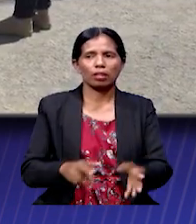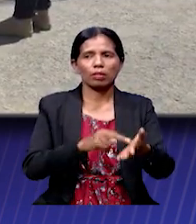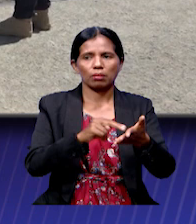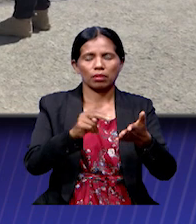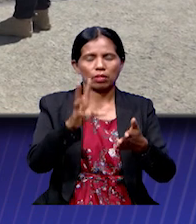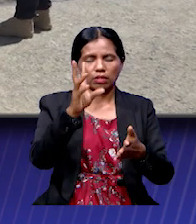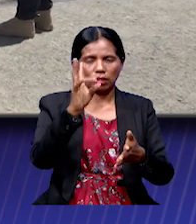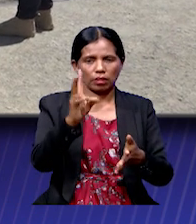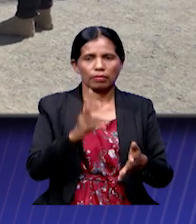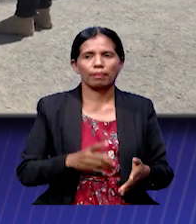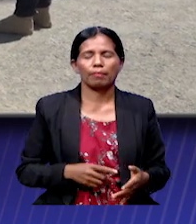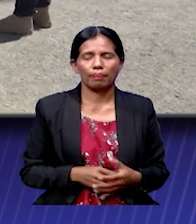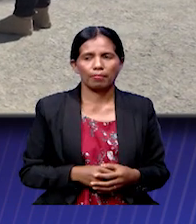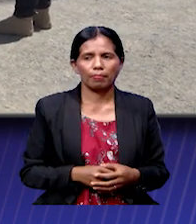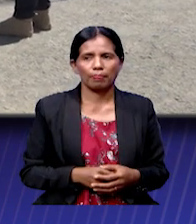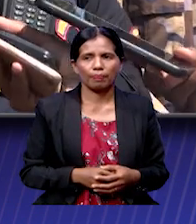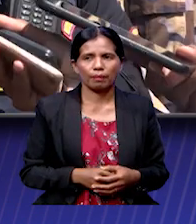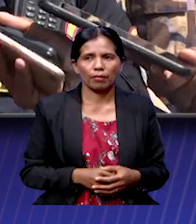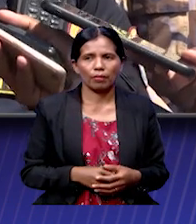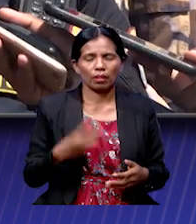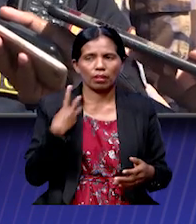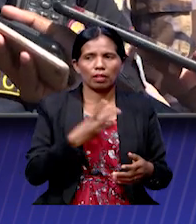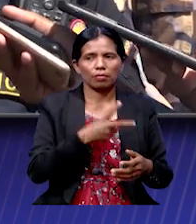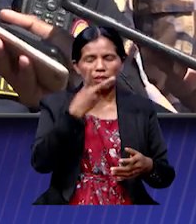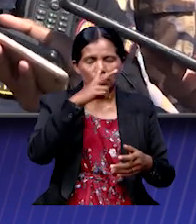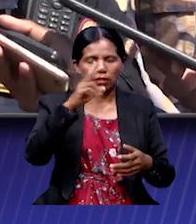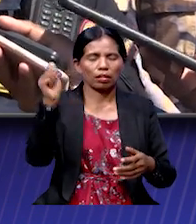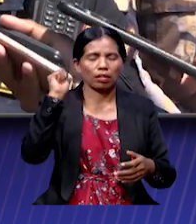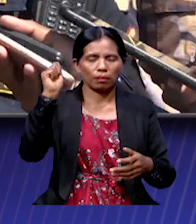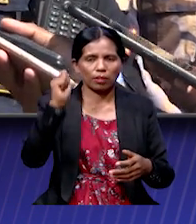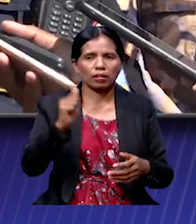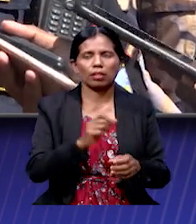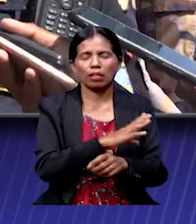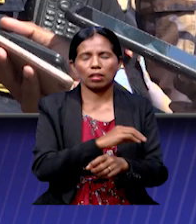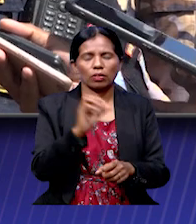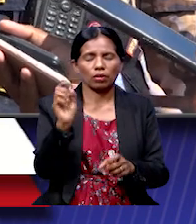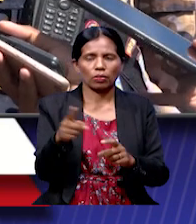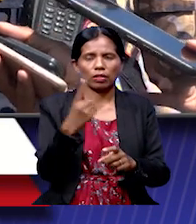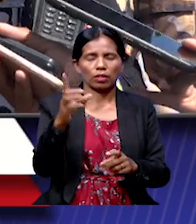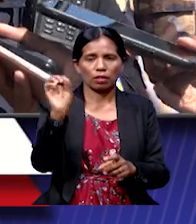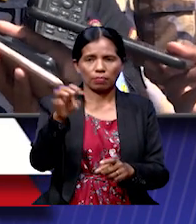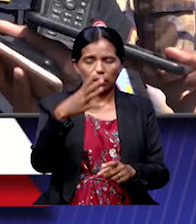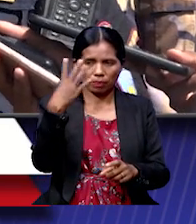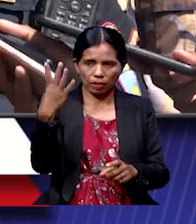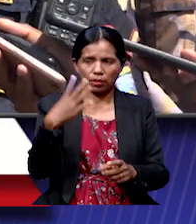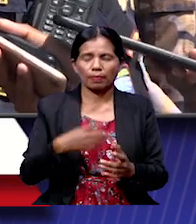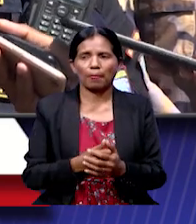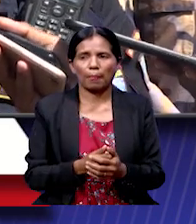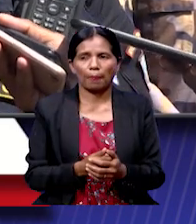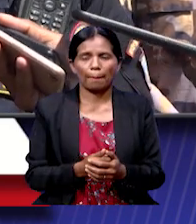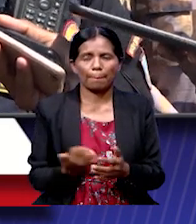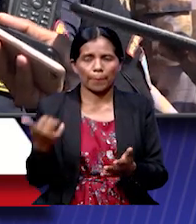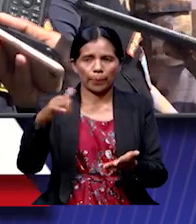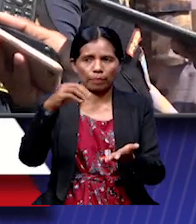rimu ruatolo. Para la operación va campaña Laos 14 de me sirve de memak destaca horario tu